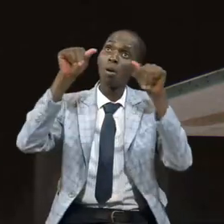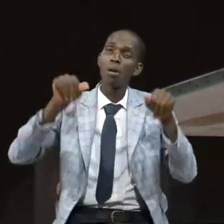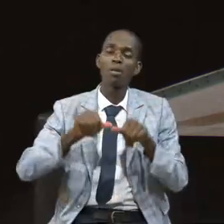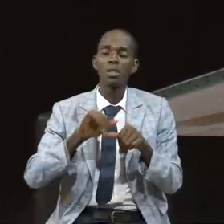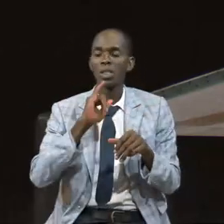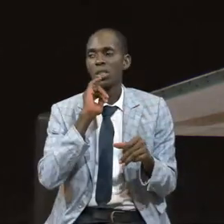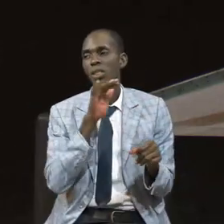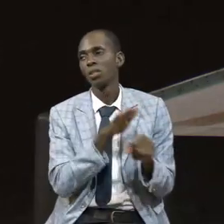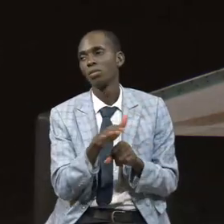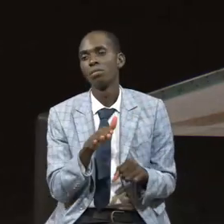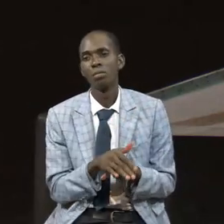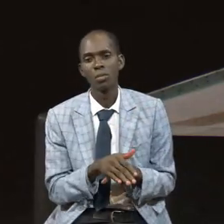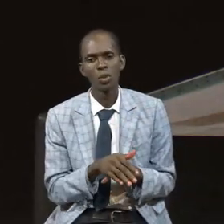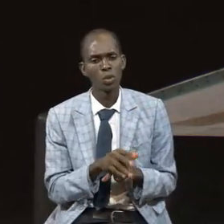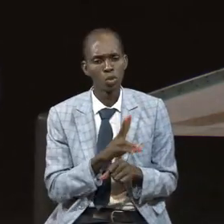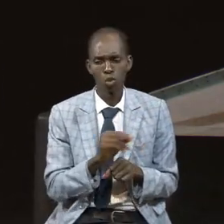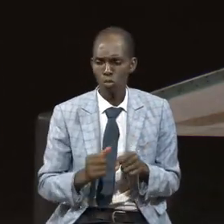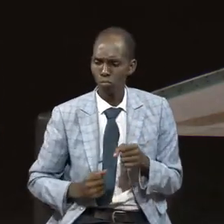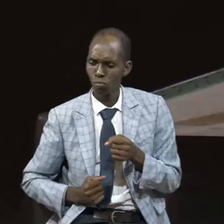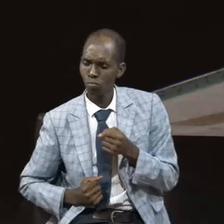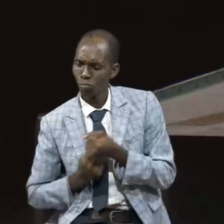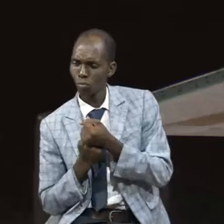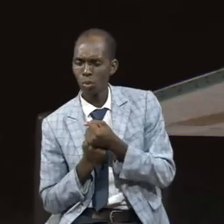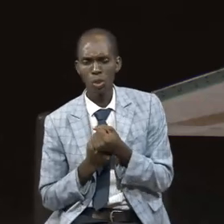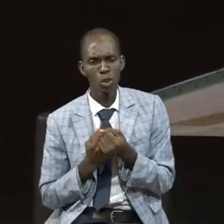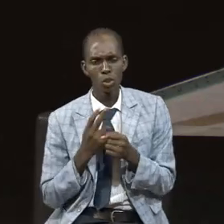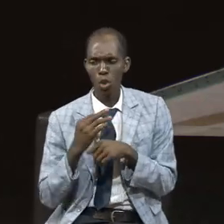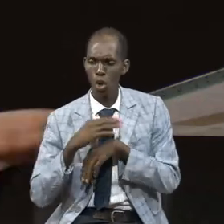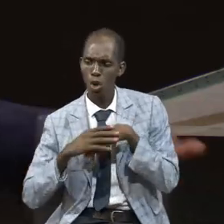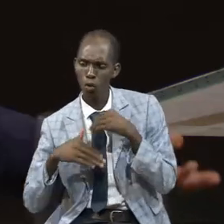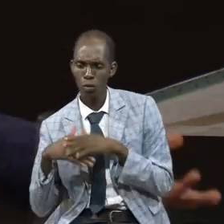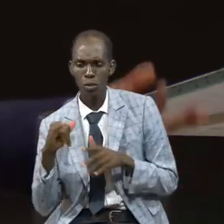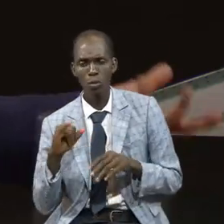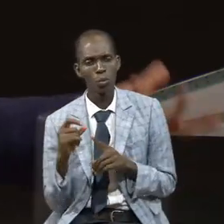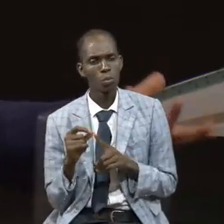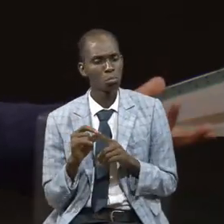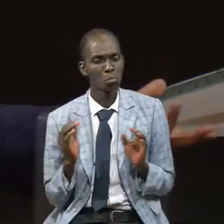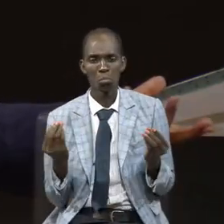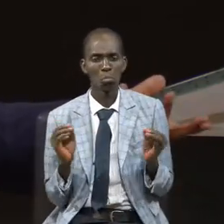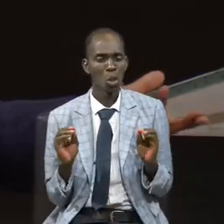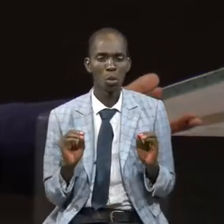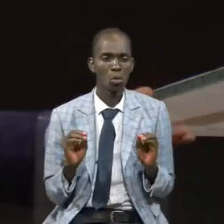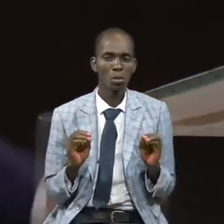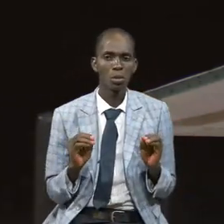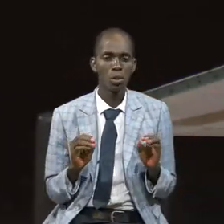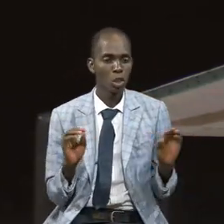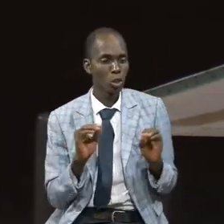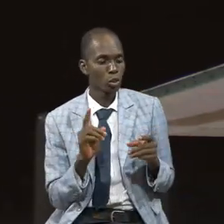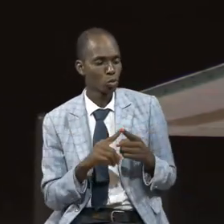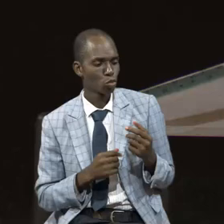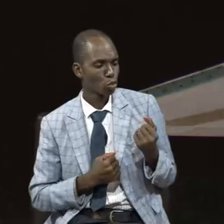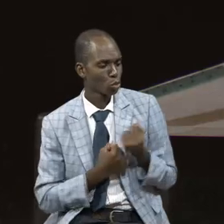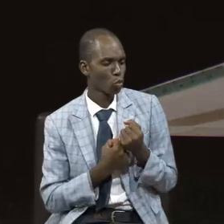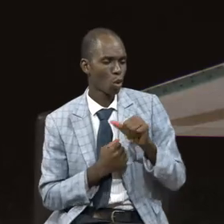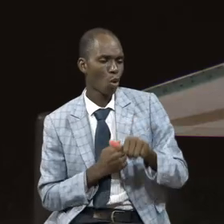d'autre. Pas de secours apporté aux gens, pas de paroles de consolation, pas rien